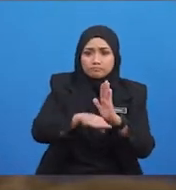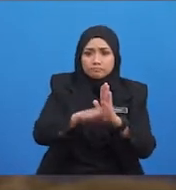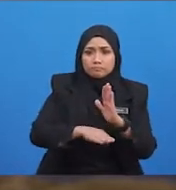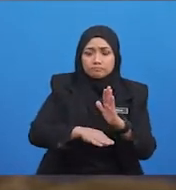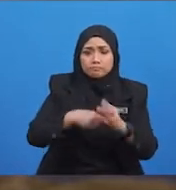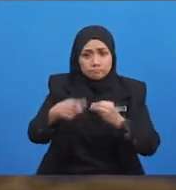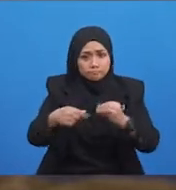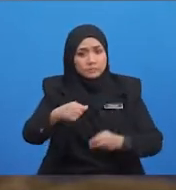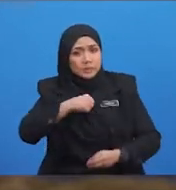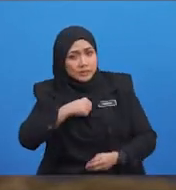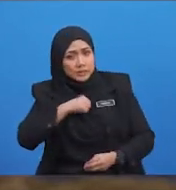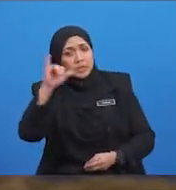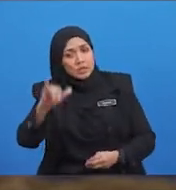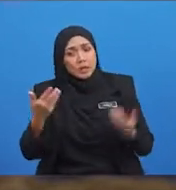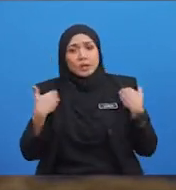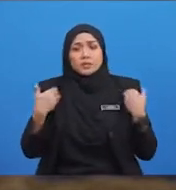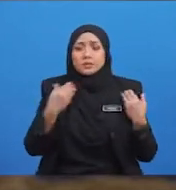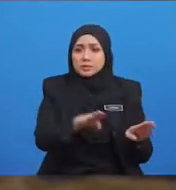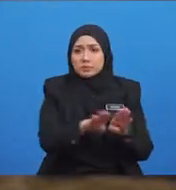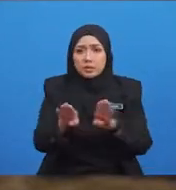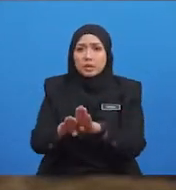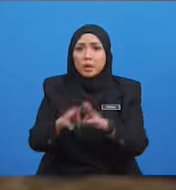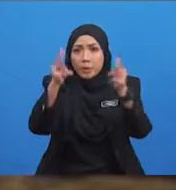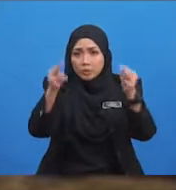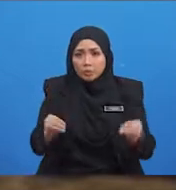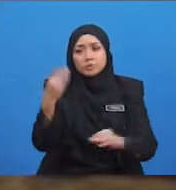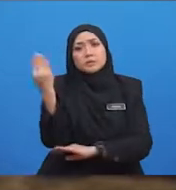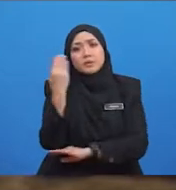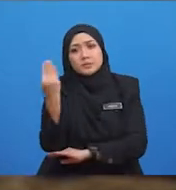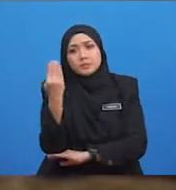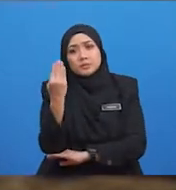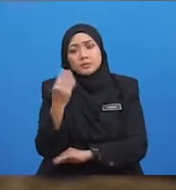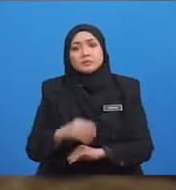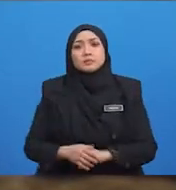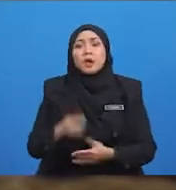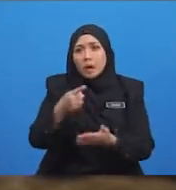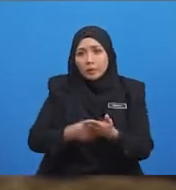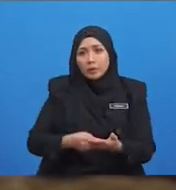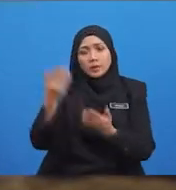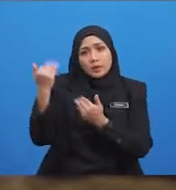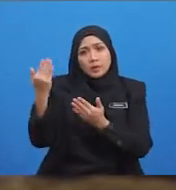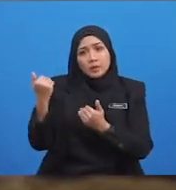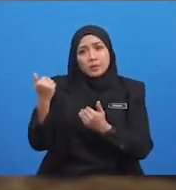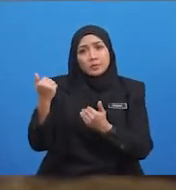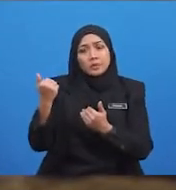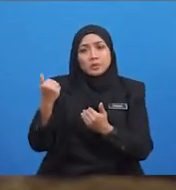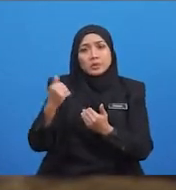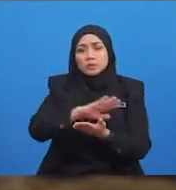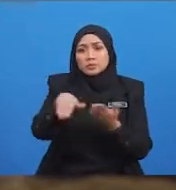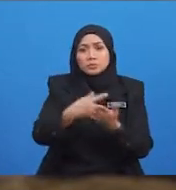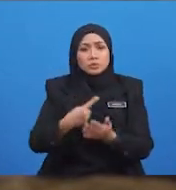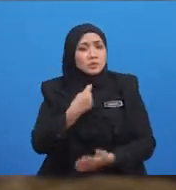dirinya yang ada sebagai manusia biasa. Apa yang diharapkan agar segala